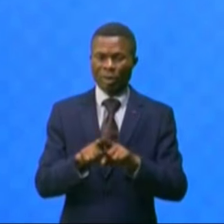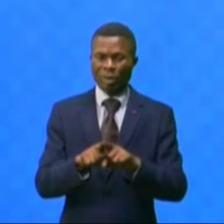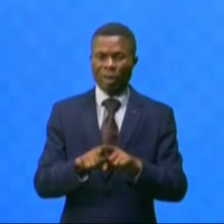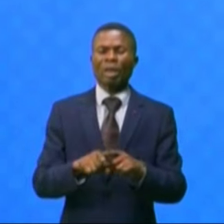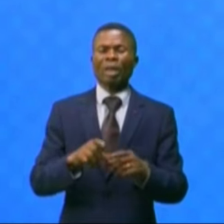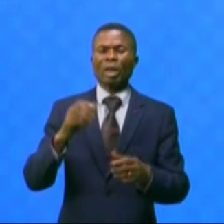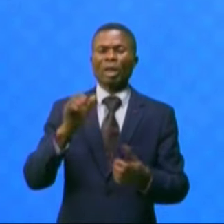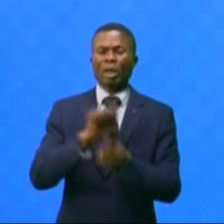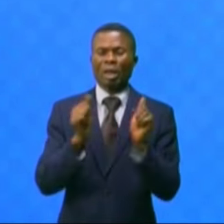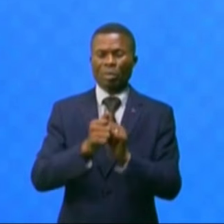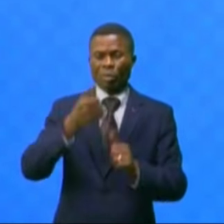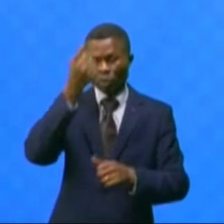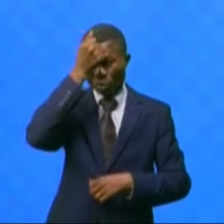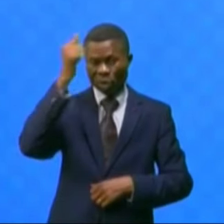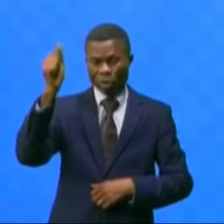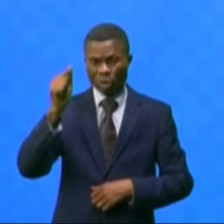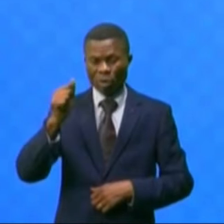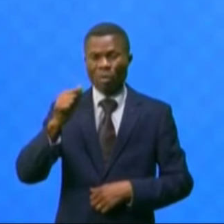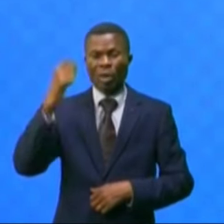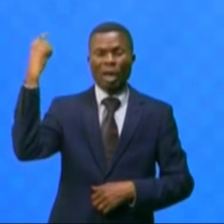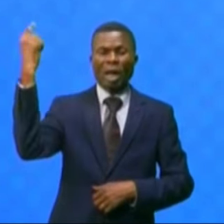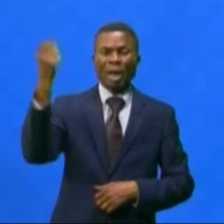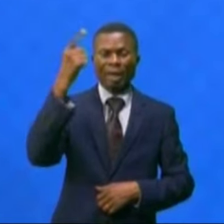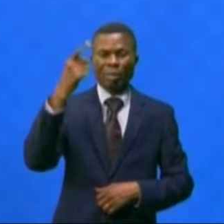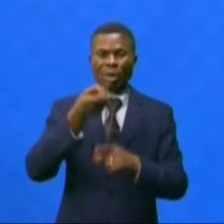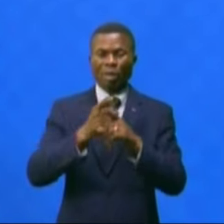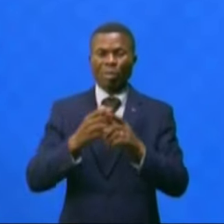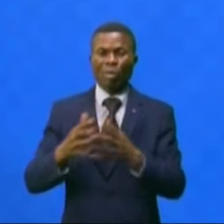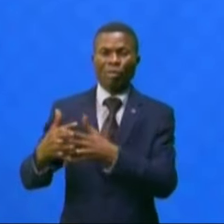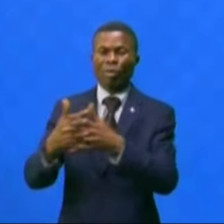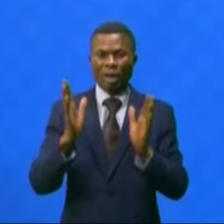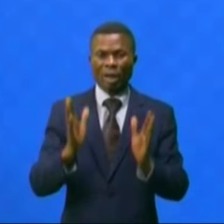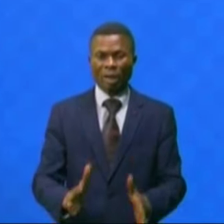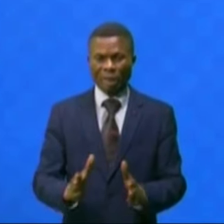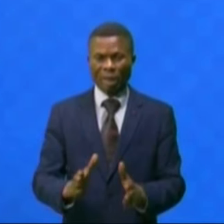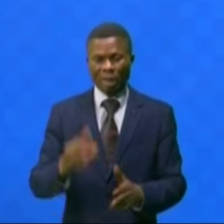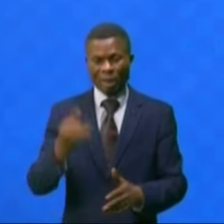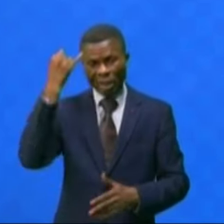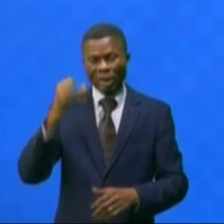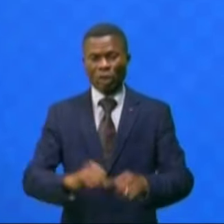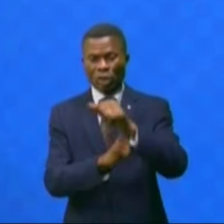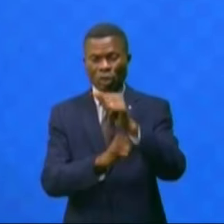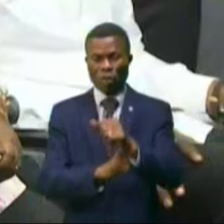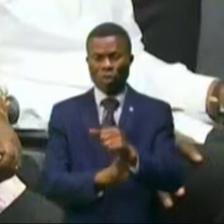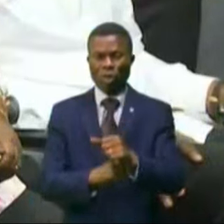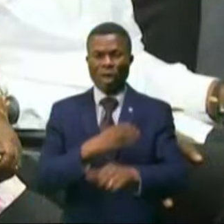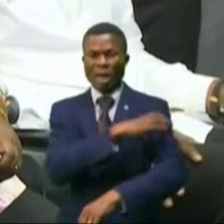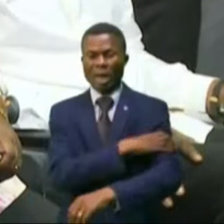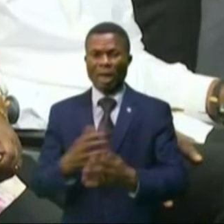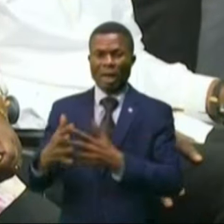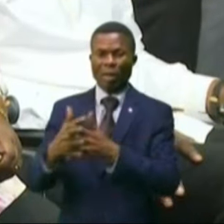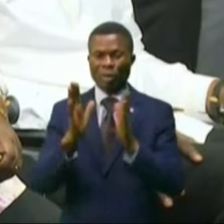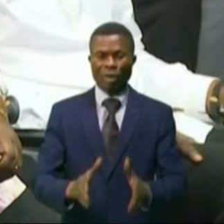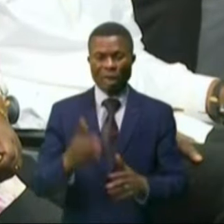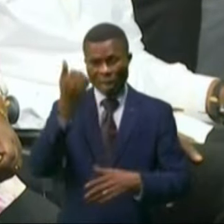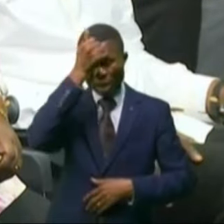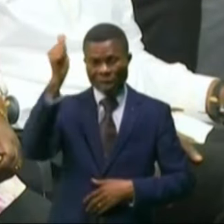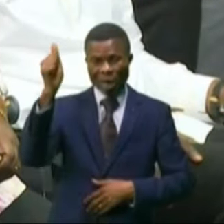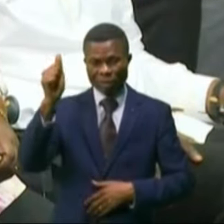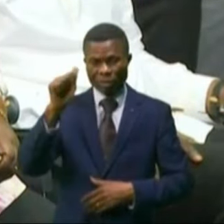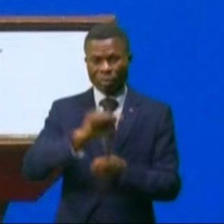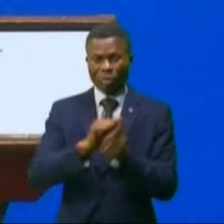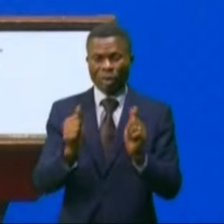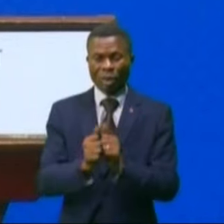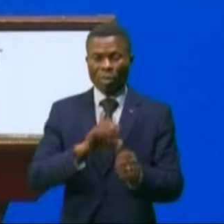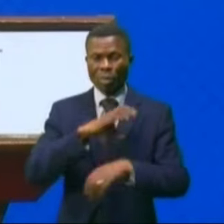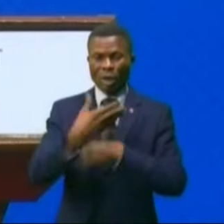humanitaire décrétée par les États-Unis d'Amérique, il faut contextualiser l'initiative de Washington qui a proposé une trêve dans le cadre des bons